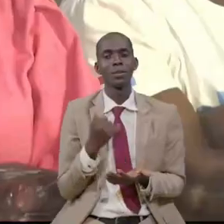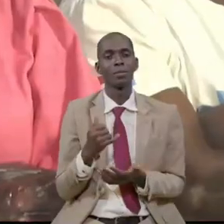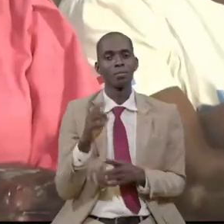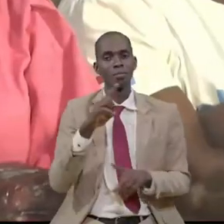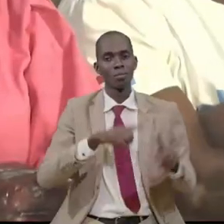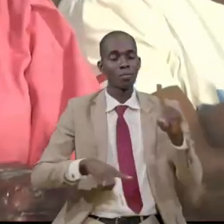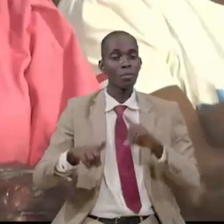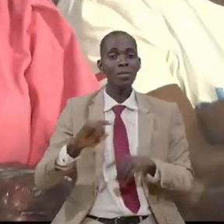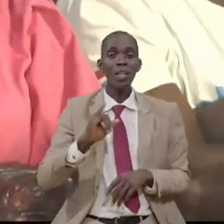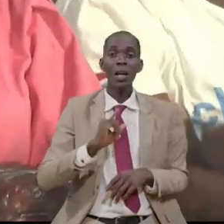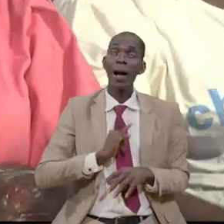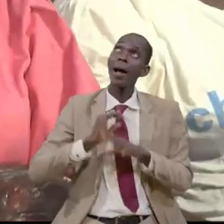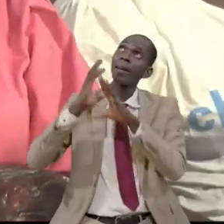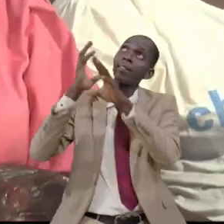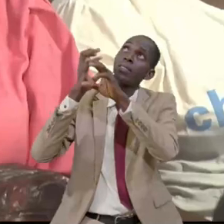Moi, je vais recevoir.